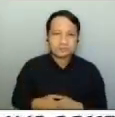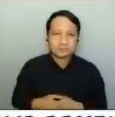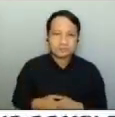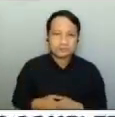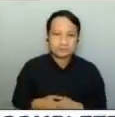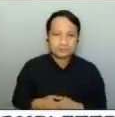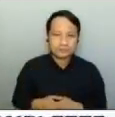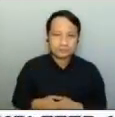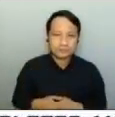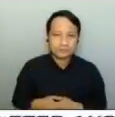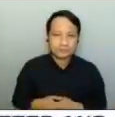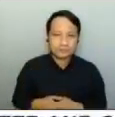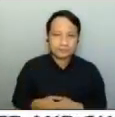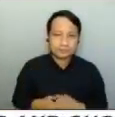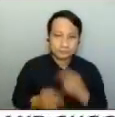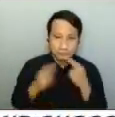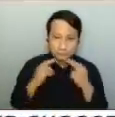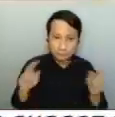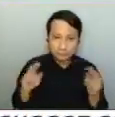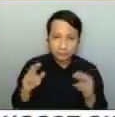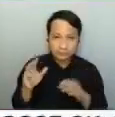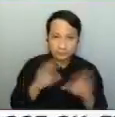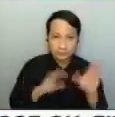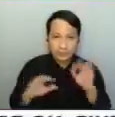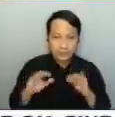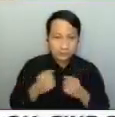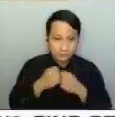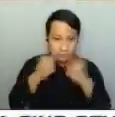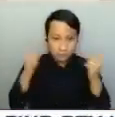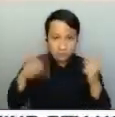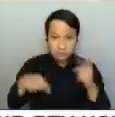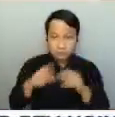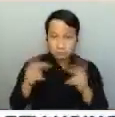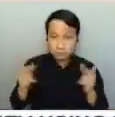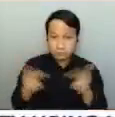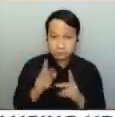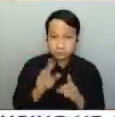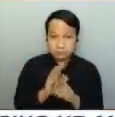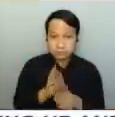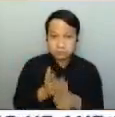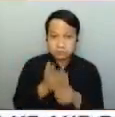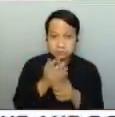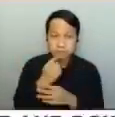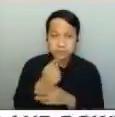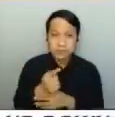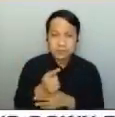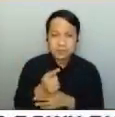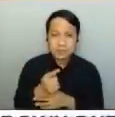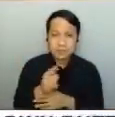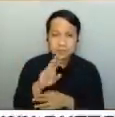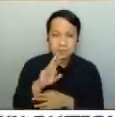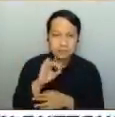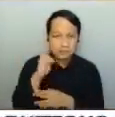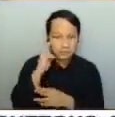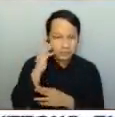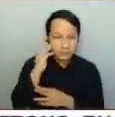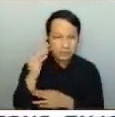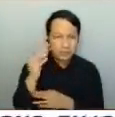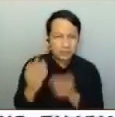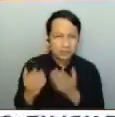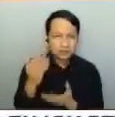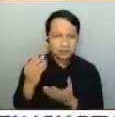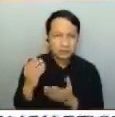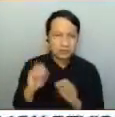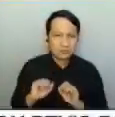ng deformity sa isa sa kanyang mga daliri. Dito rin inamin ni Rabia na naintindihan niya lang ang kanyang kondisyon noong nasa kolehiyo na